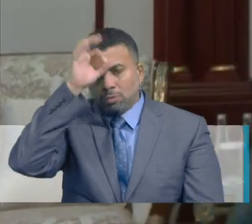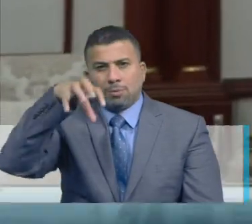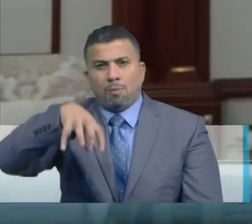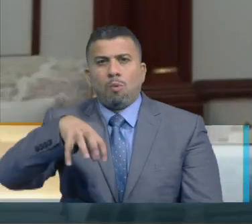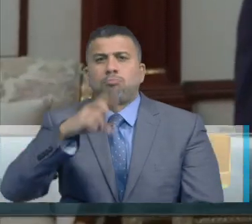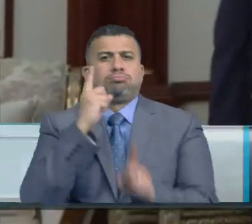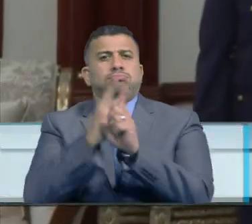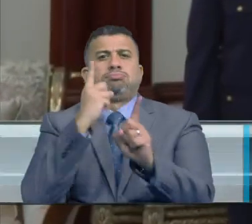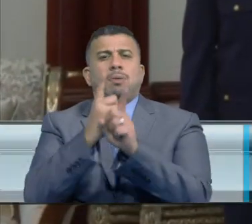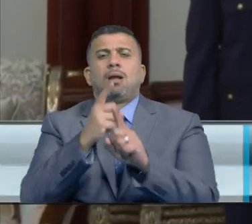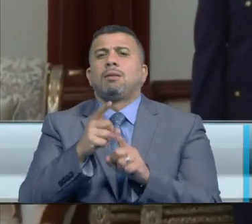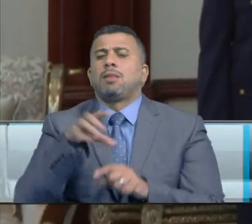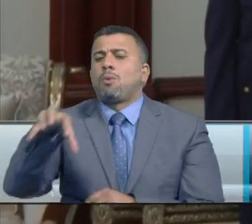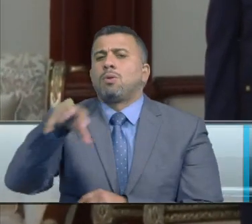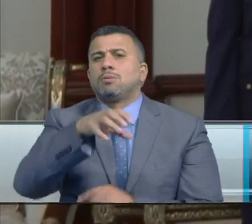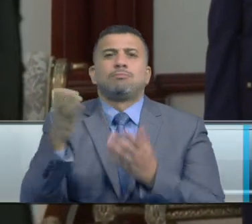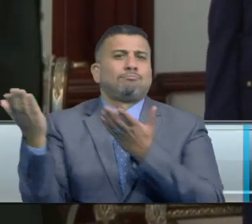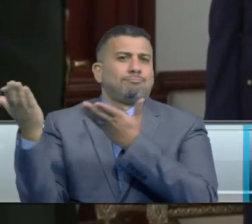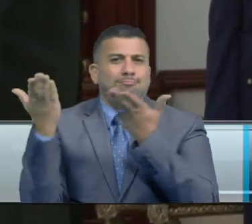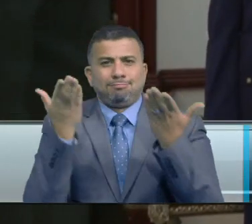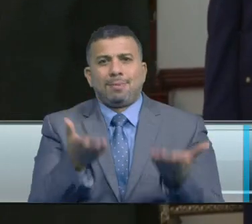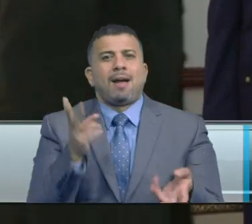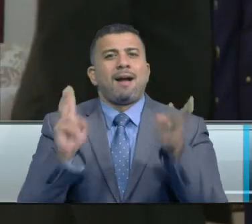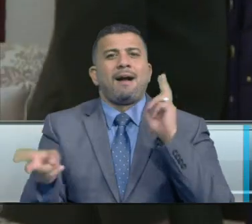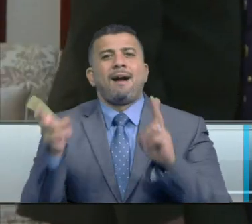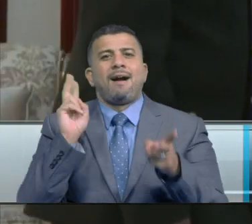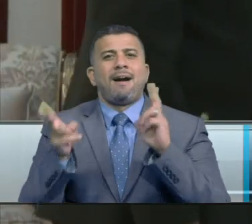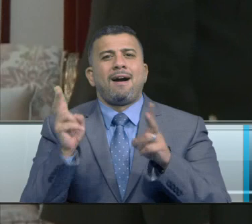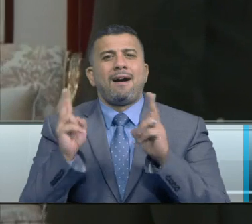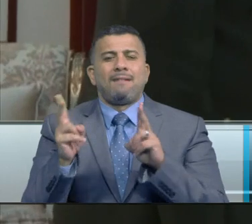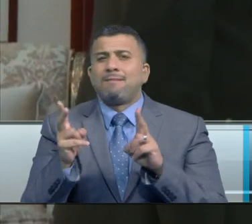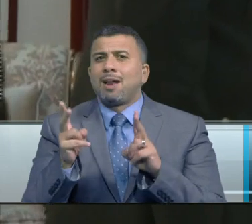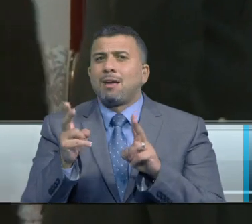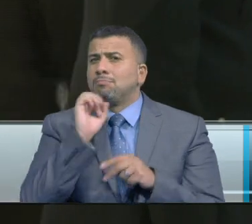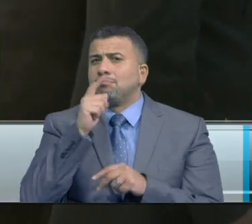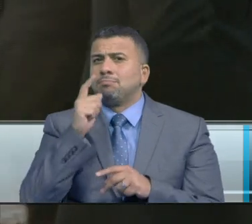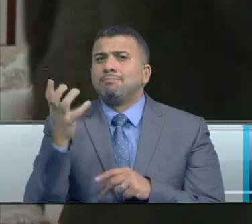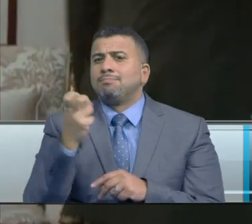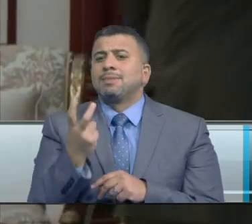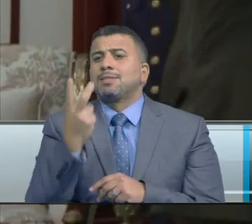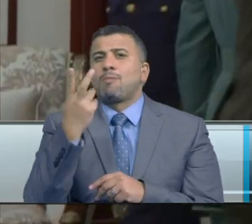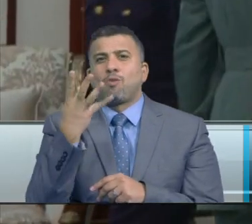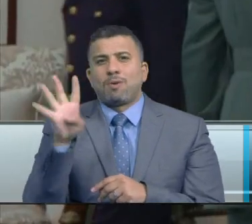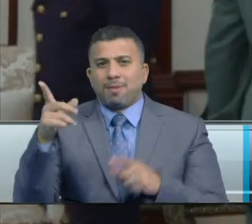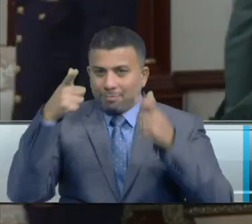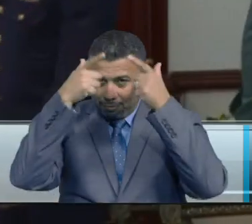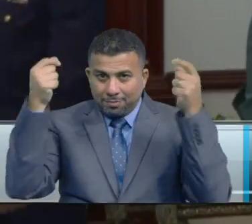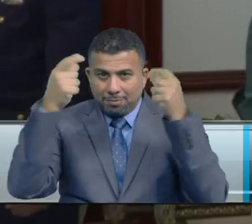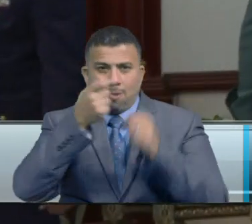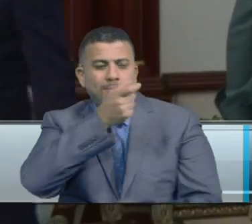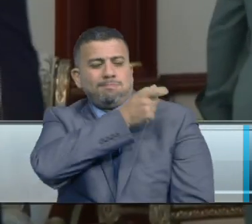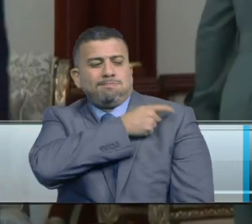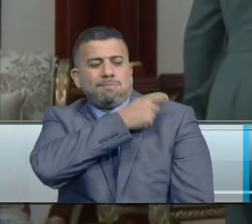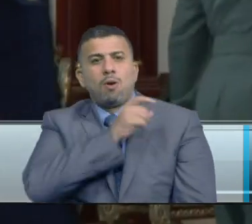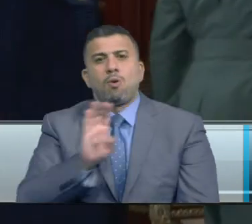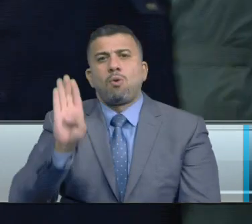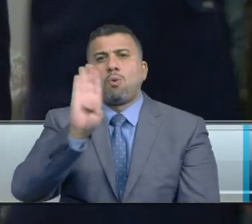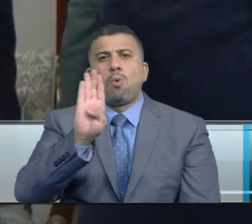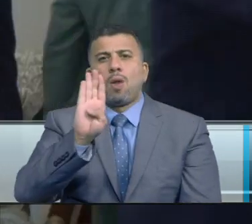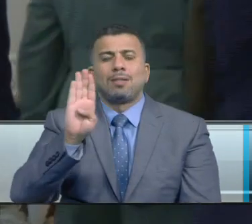وعدد من الدول الشقيقه المدعوين الى حفل تخرج الدفعه السابعه والاربعين من مرشحي الضباط في كليه